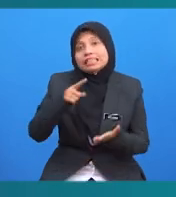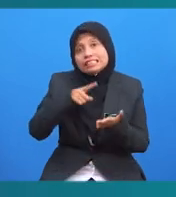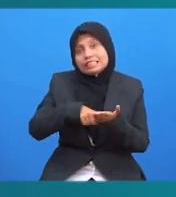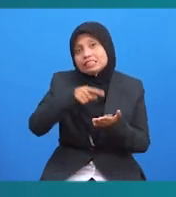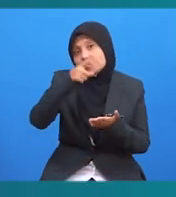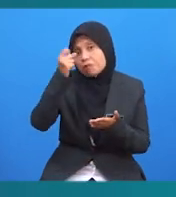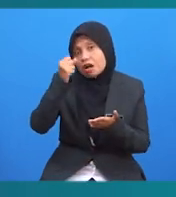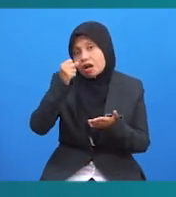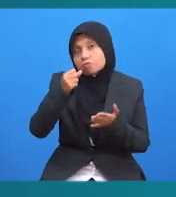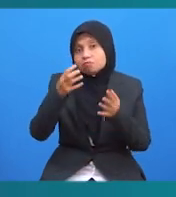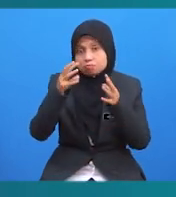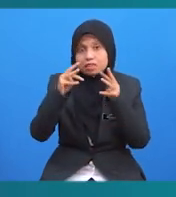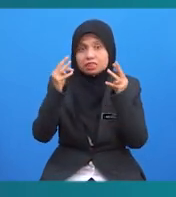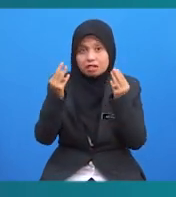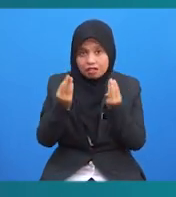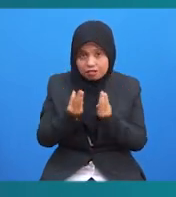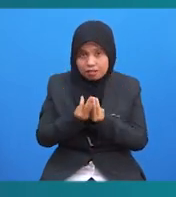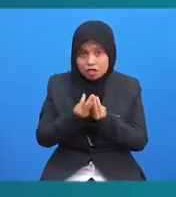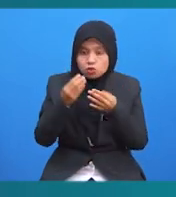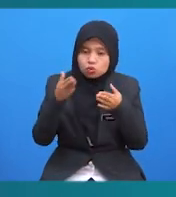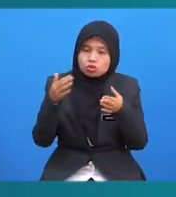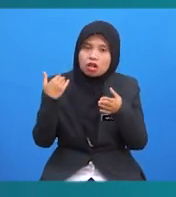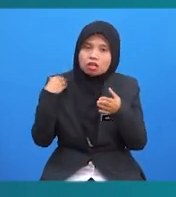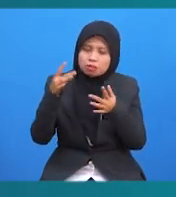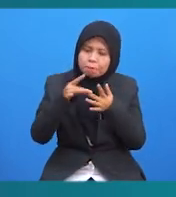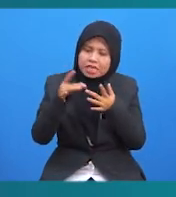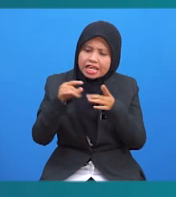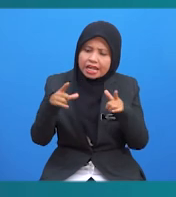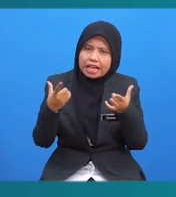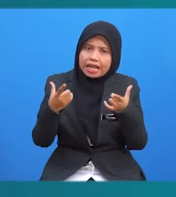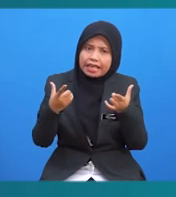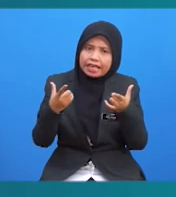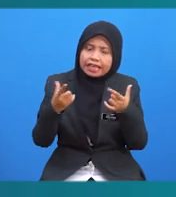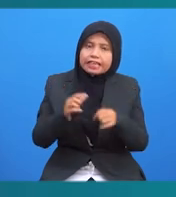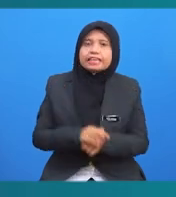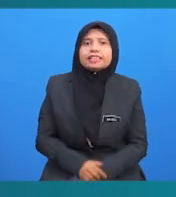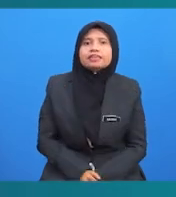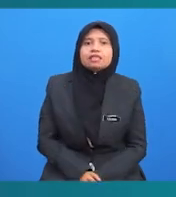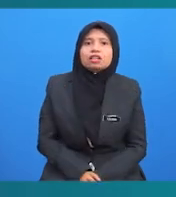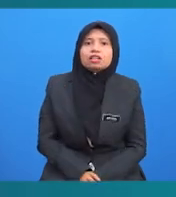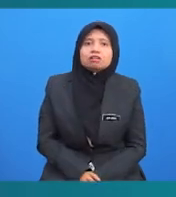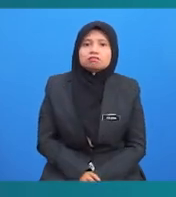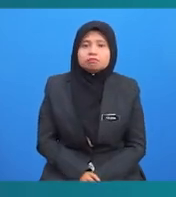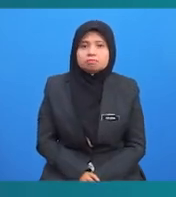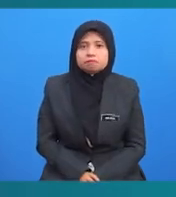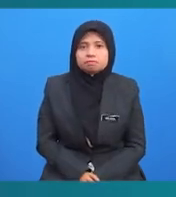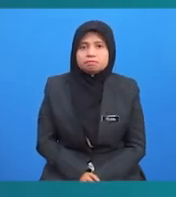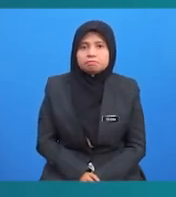kerana masyarakat mempunyai pilihan yang lebih moden yang menjadi pesaing rapat kepada kamera jenis